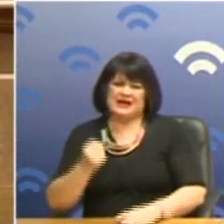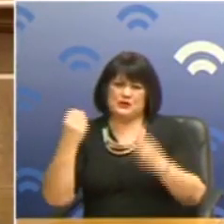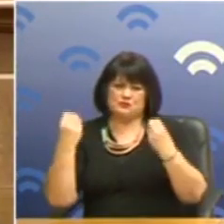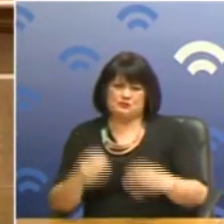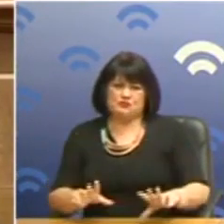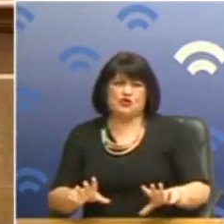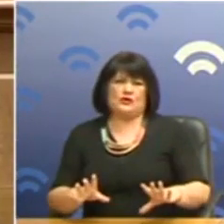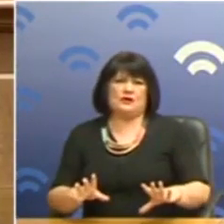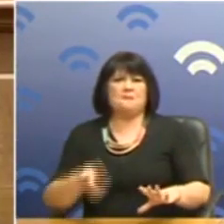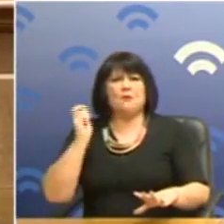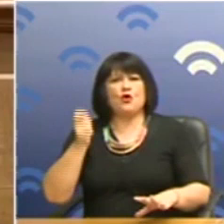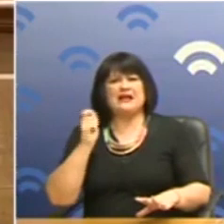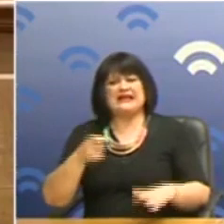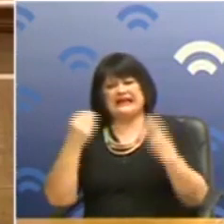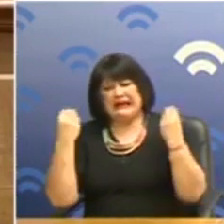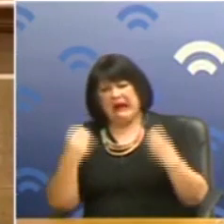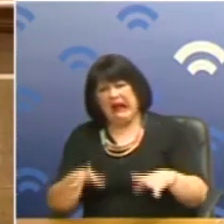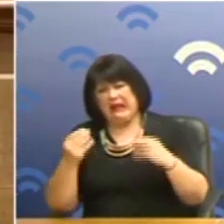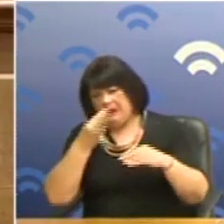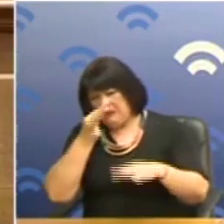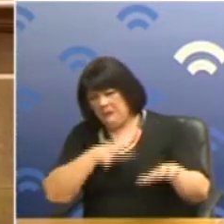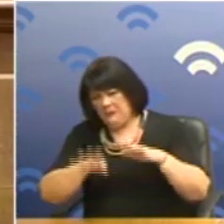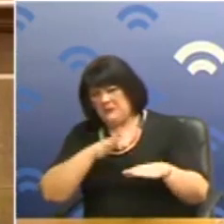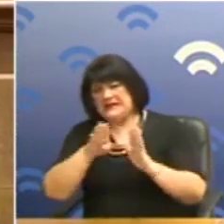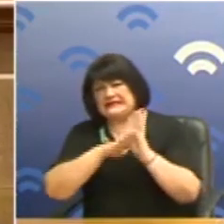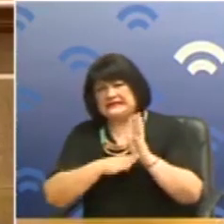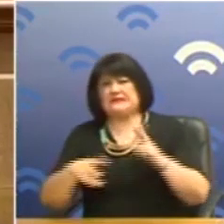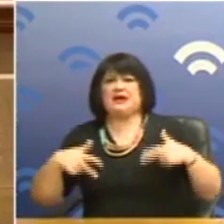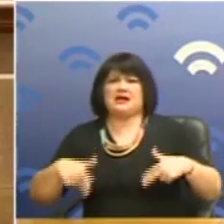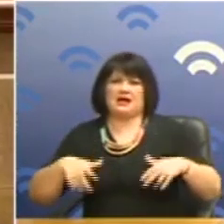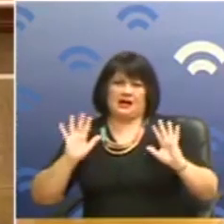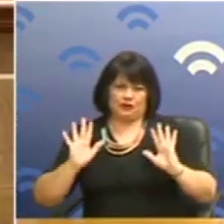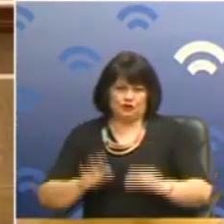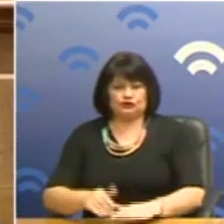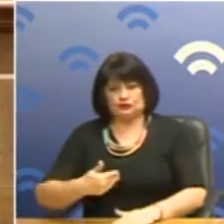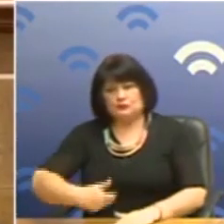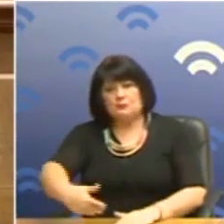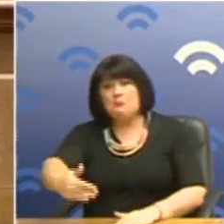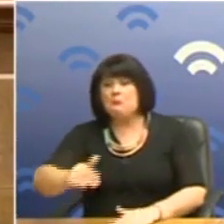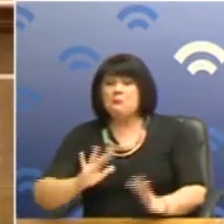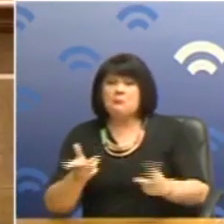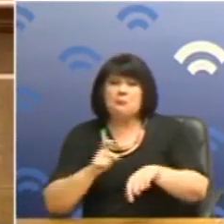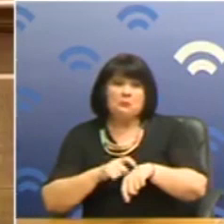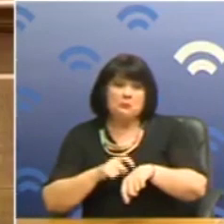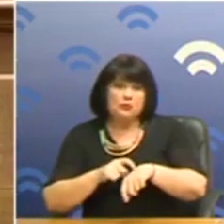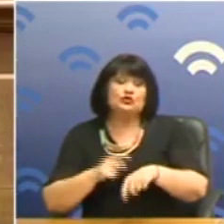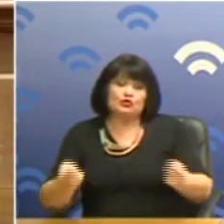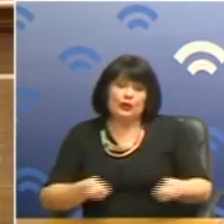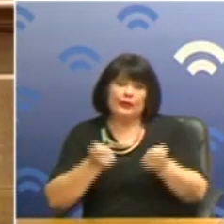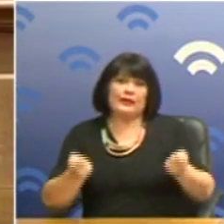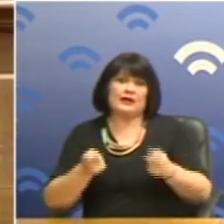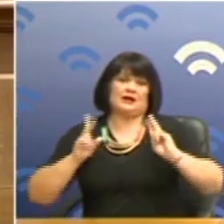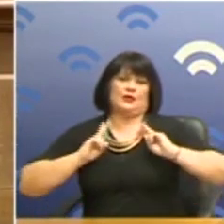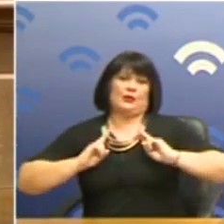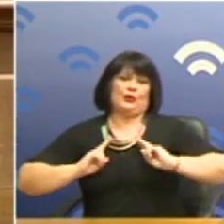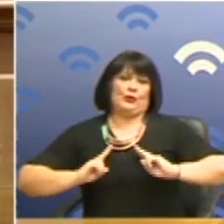σάπιο κράτος, αυτό το διεφθαρμένο εκμεταλλευτικό σύστημα. Τότε θα επέλθει και η πραγματική ανακούφιση του